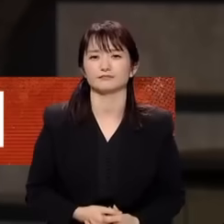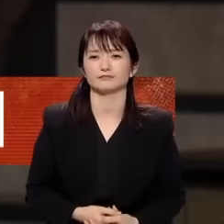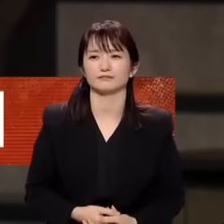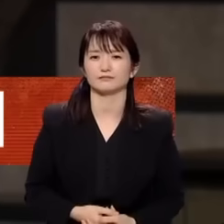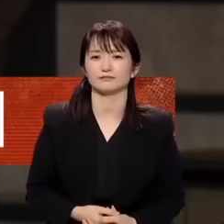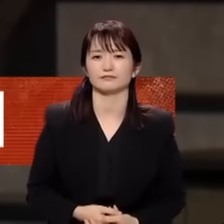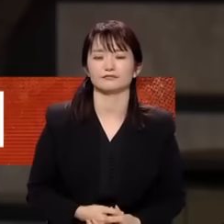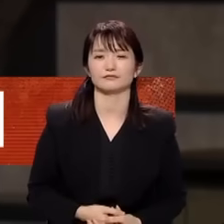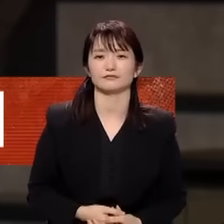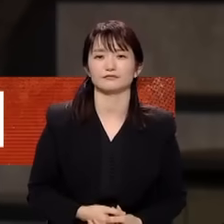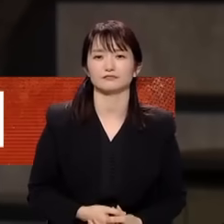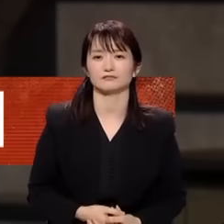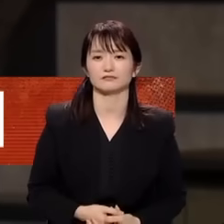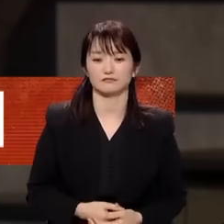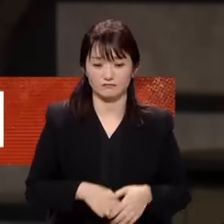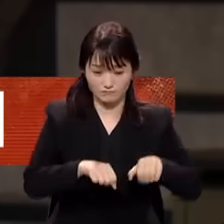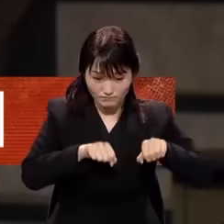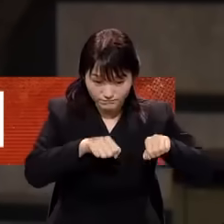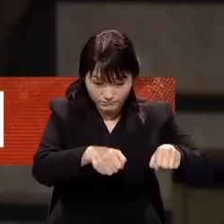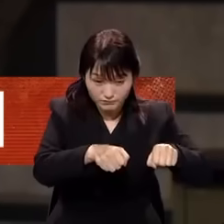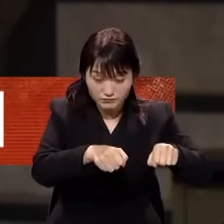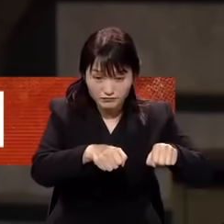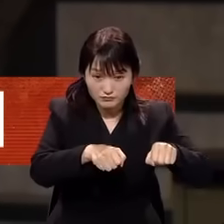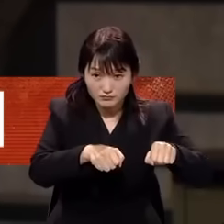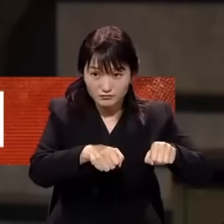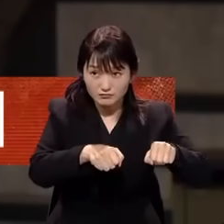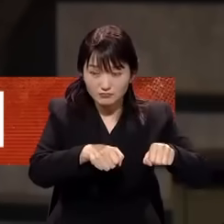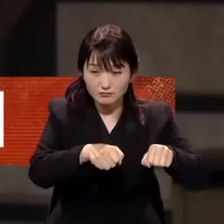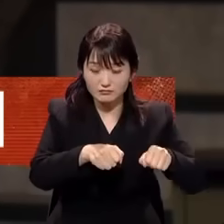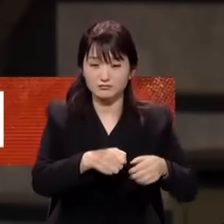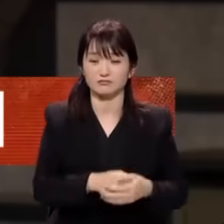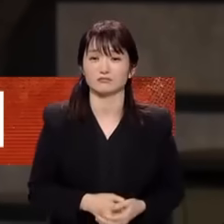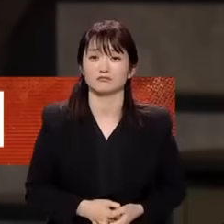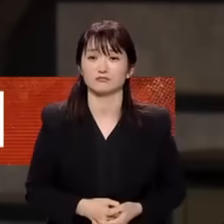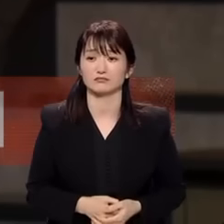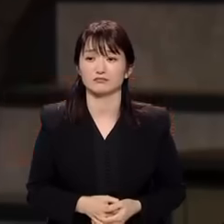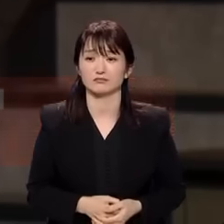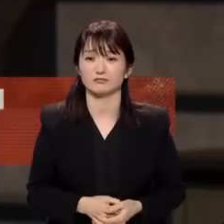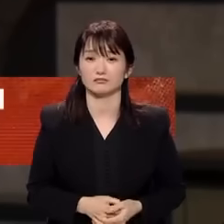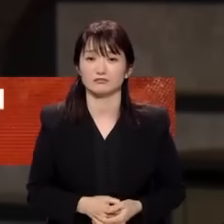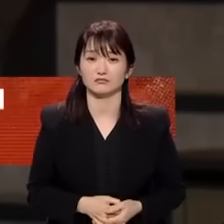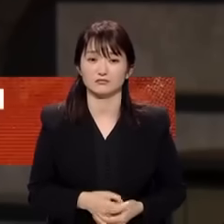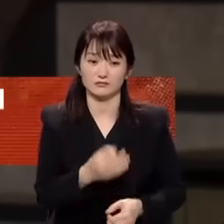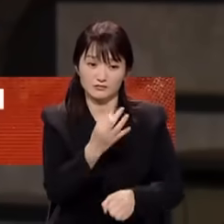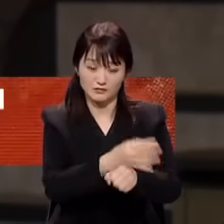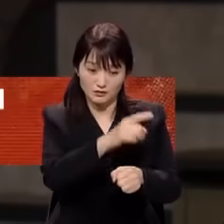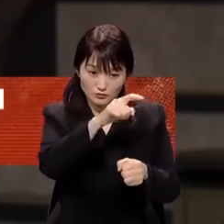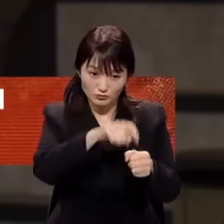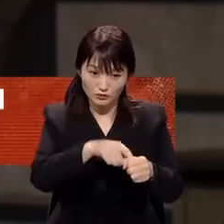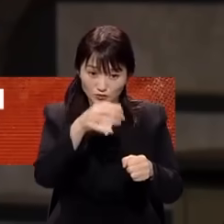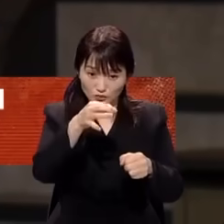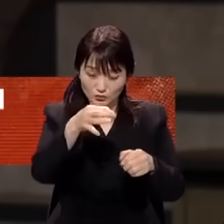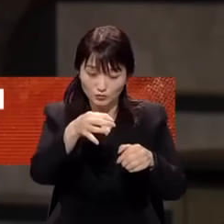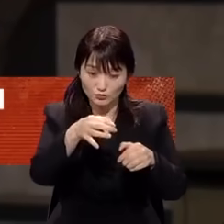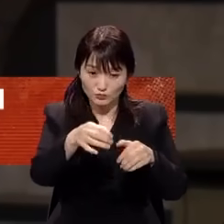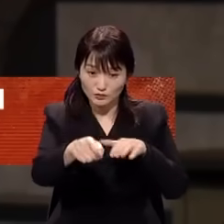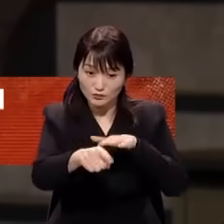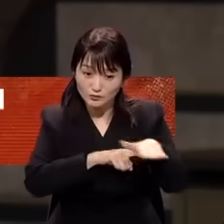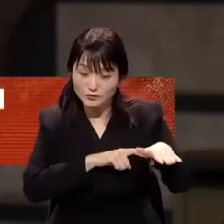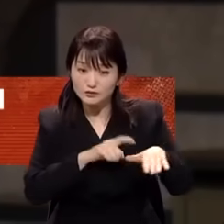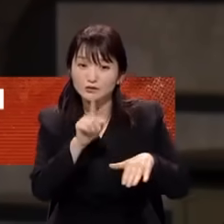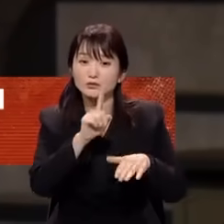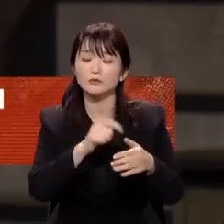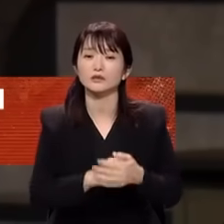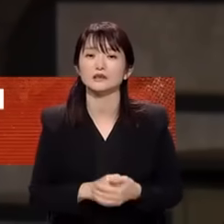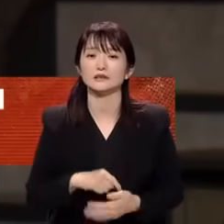이게 단순히 오토바이를 갖다가 사기 위해서 돈을 뺏는다고 하면 그럼 돈만 뺐지 왜 그 당시에 자기가 어머니 벌